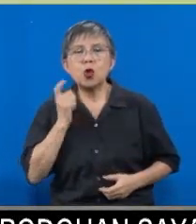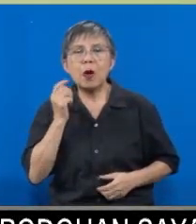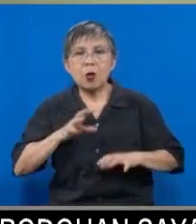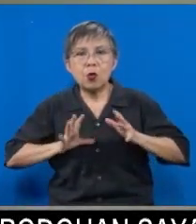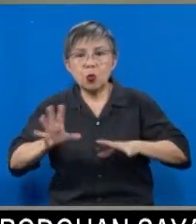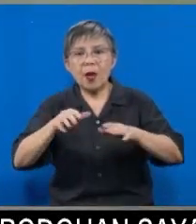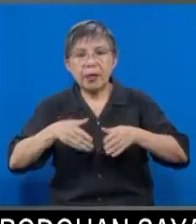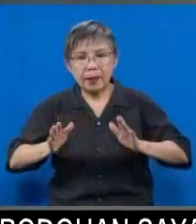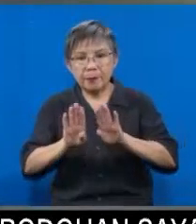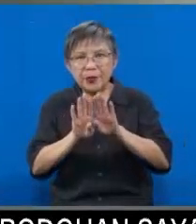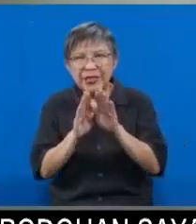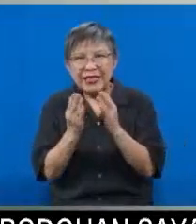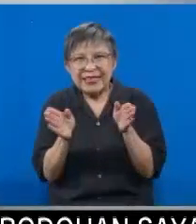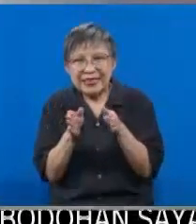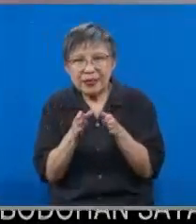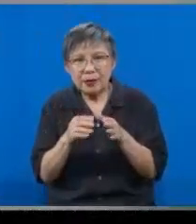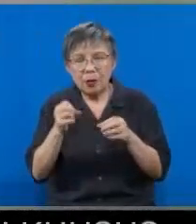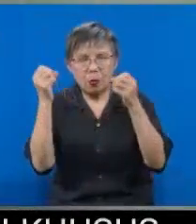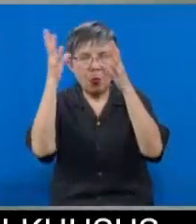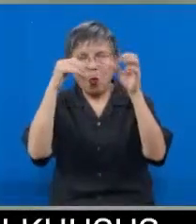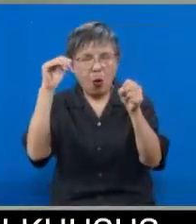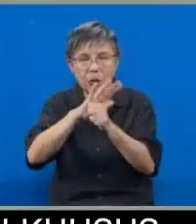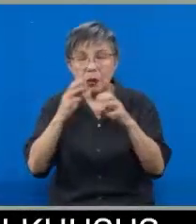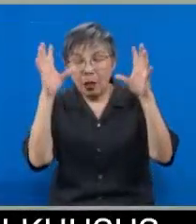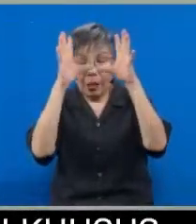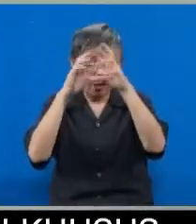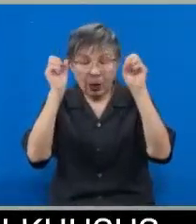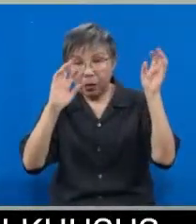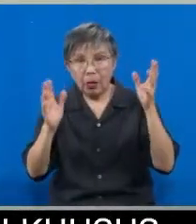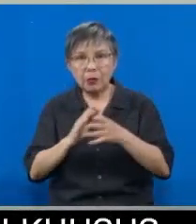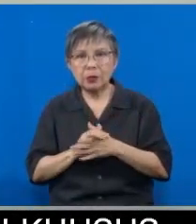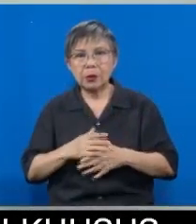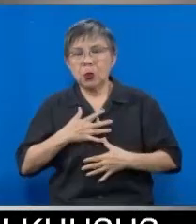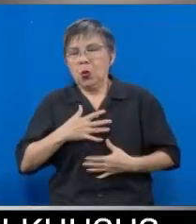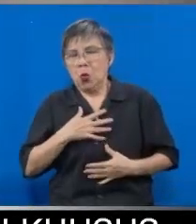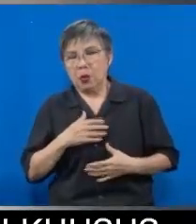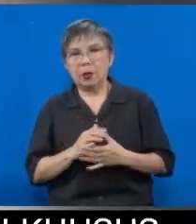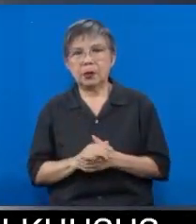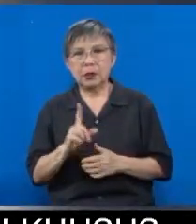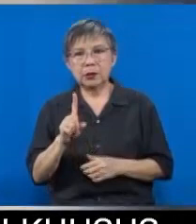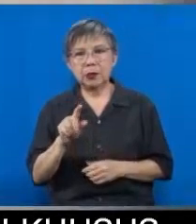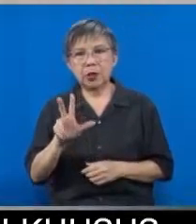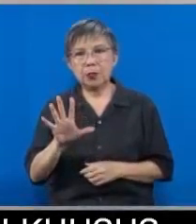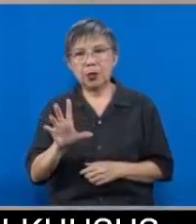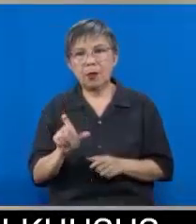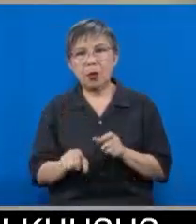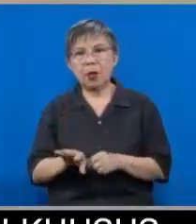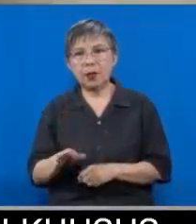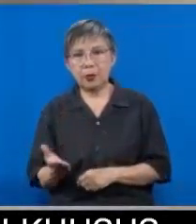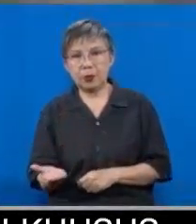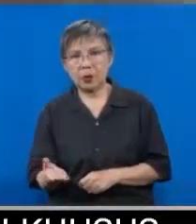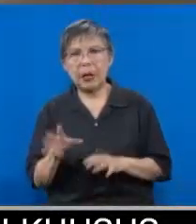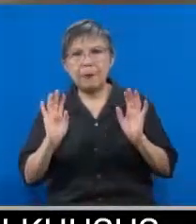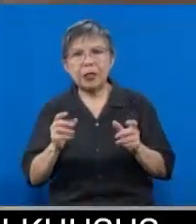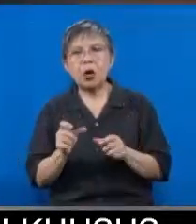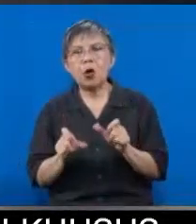kecil. Sementara kabut gas air mata memenuhi tribun stadion. Akibat kejadian ini, 135 orang tewas dan